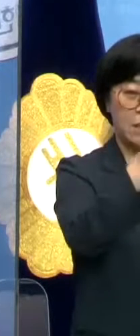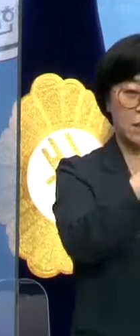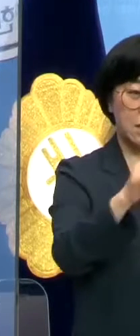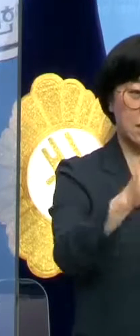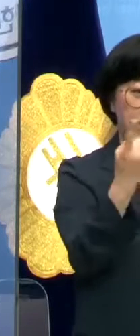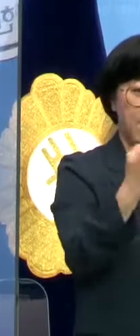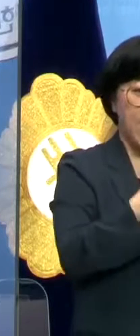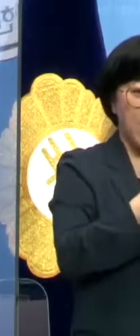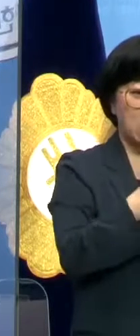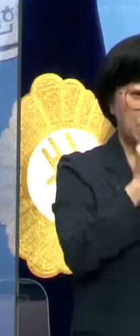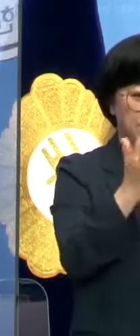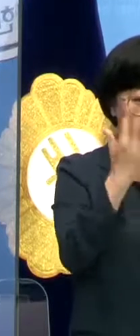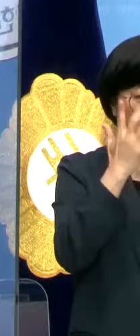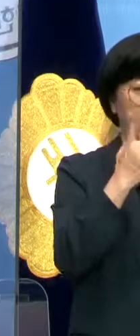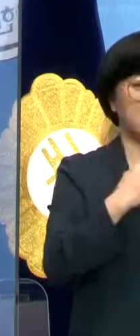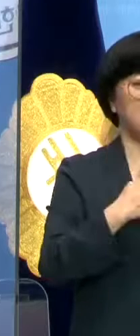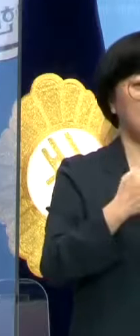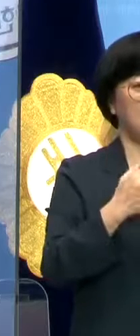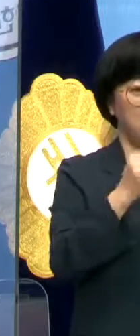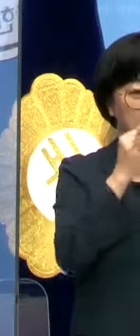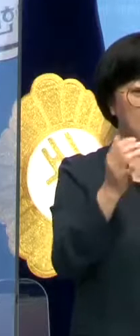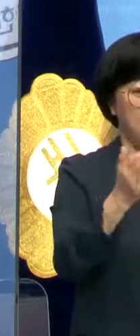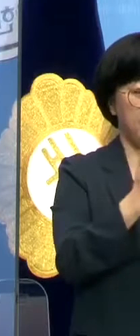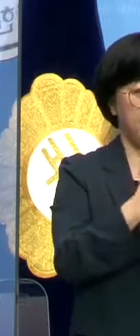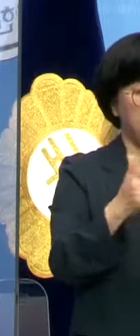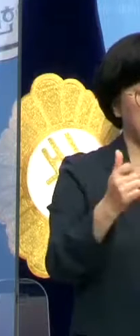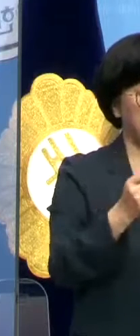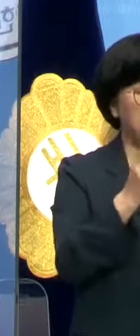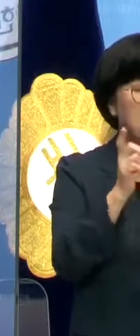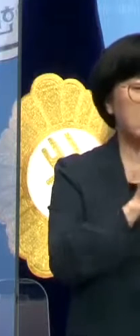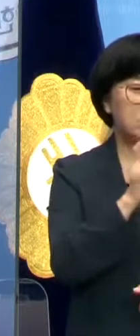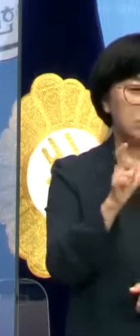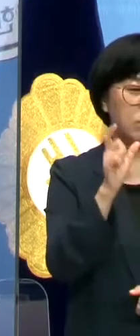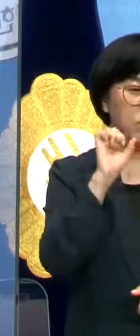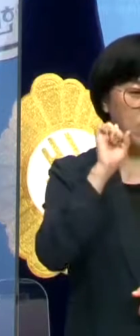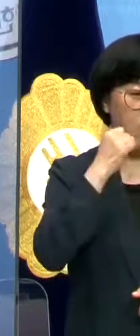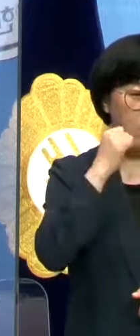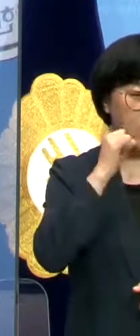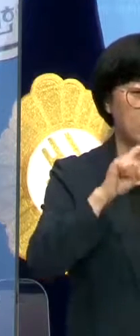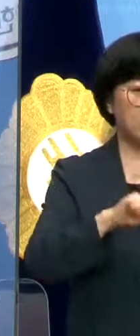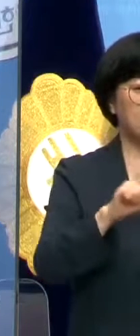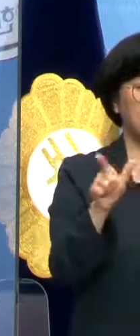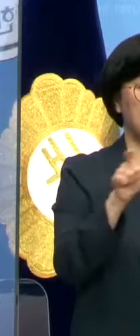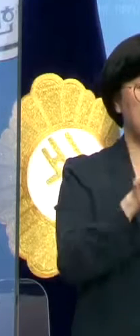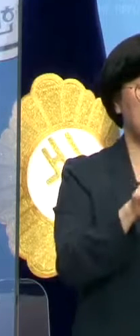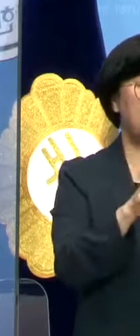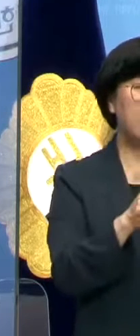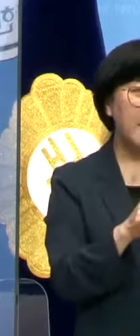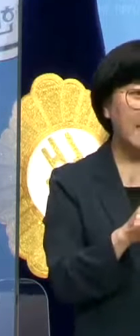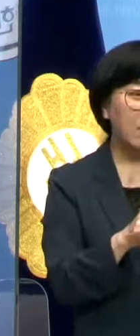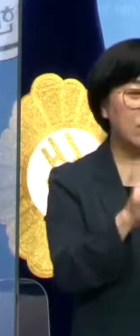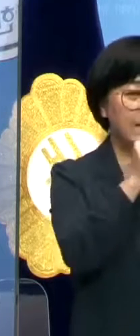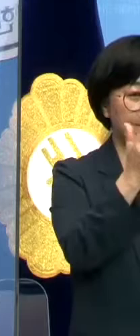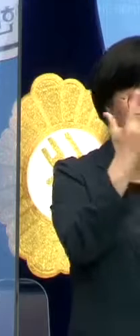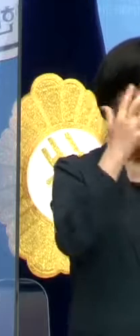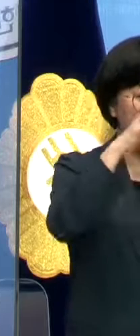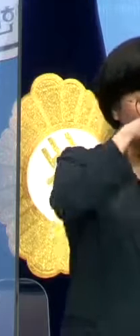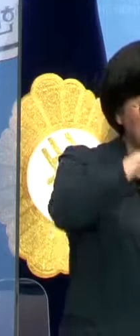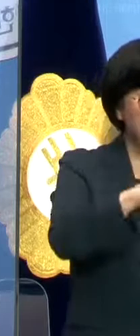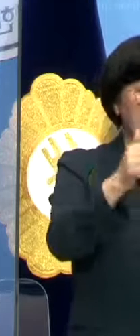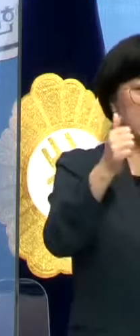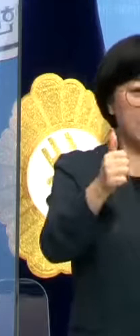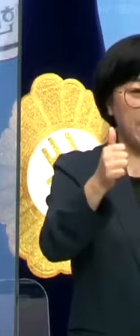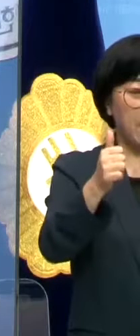수감 이 되어 있습니다 짝 2pac 분 타락 날 나 락사 쉬는 8개월 동안 구금 되서 재판에